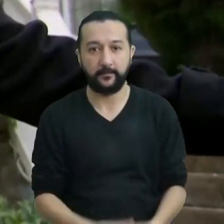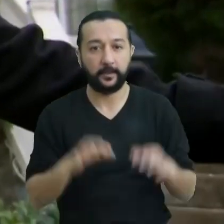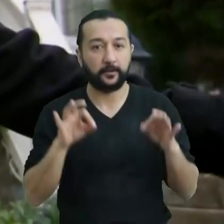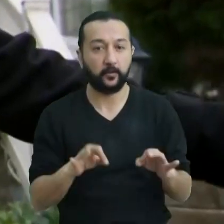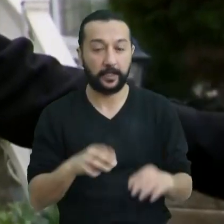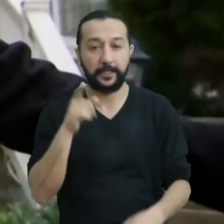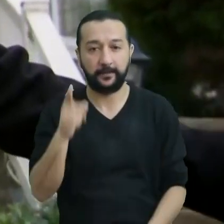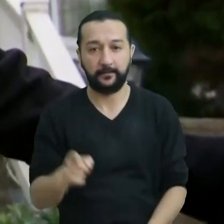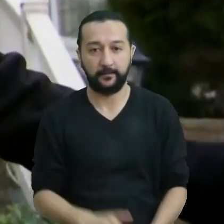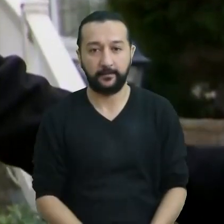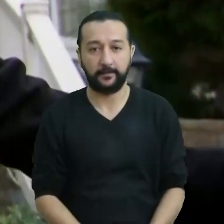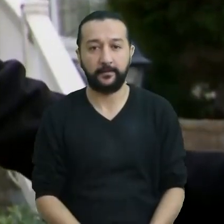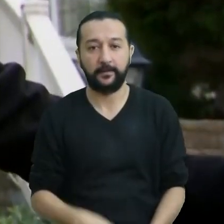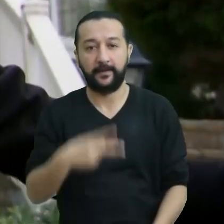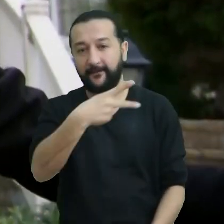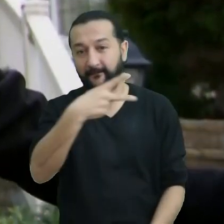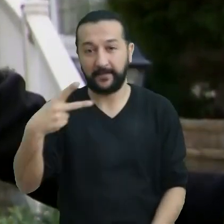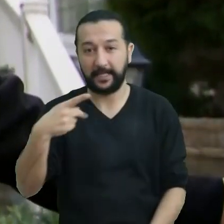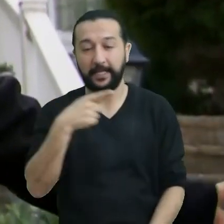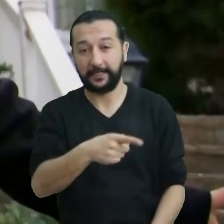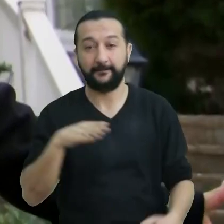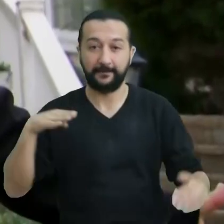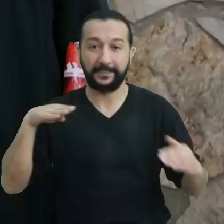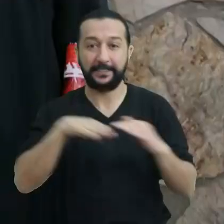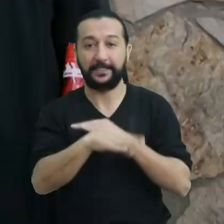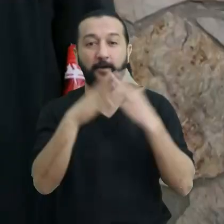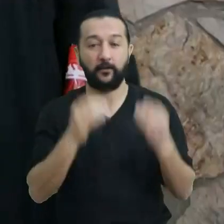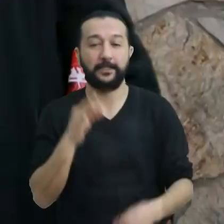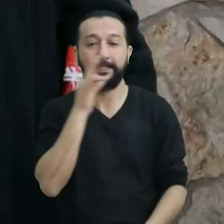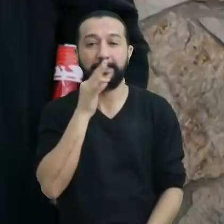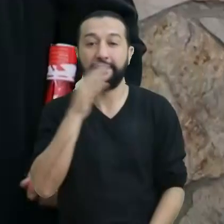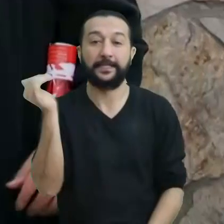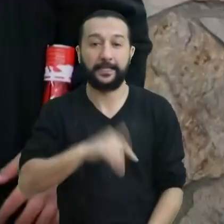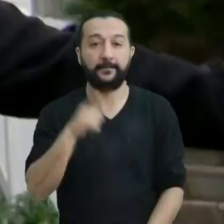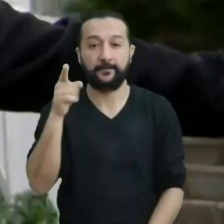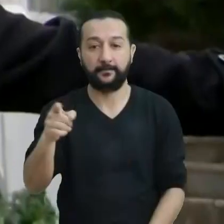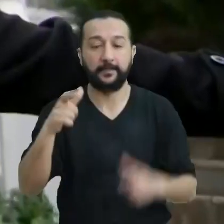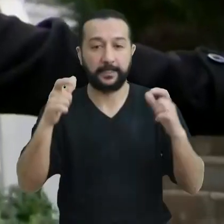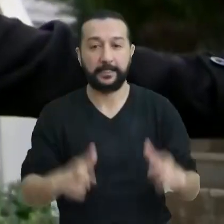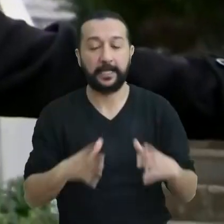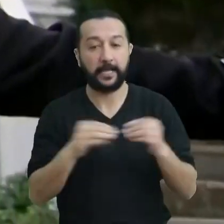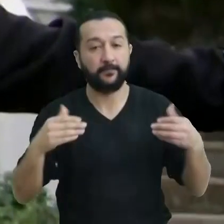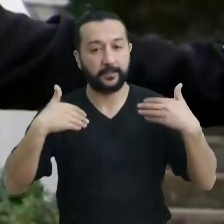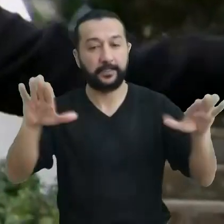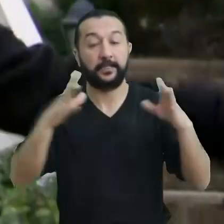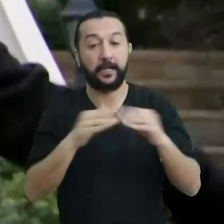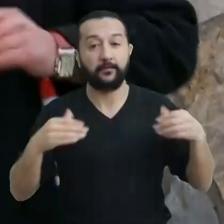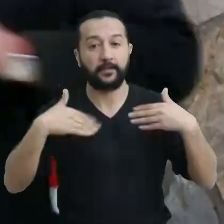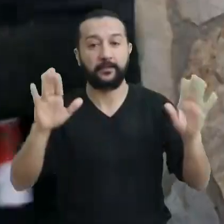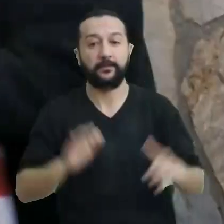Şu anda Filda'nın garajına girmek üzere. Geldi. Ortalıktan kaybolun. O